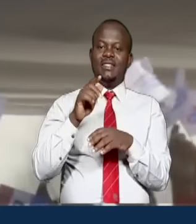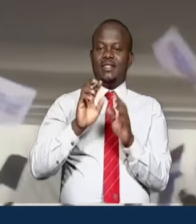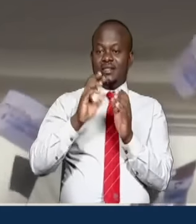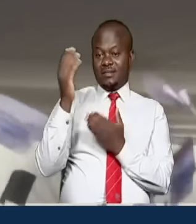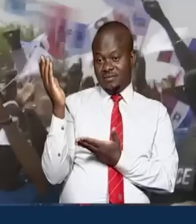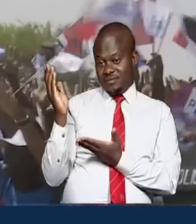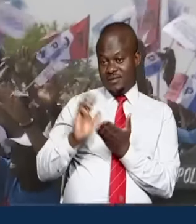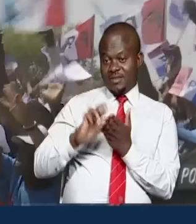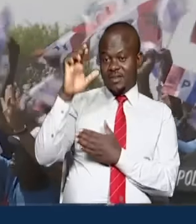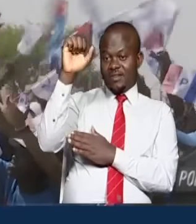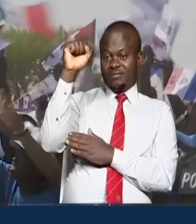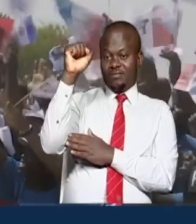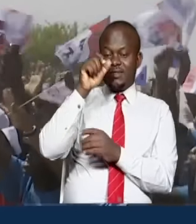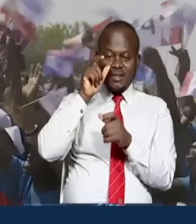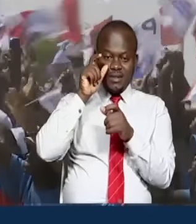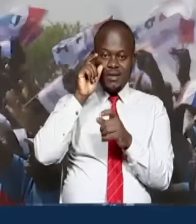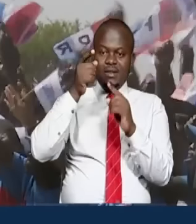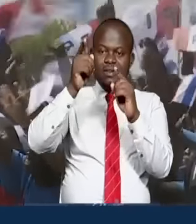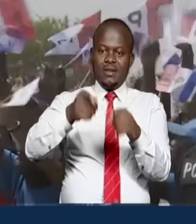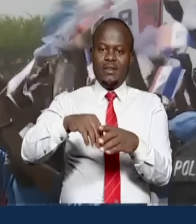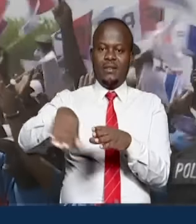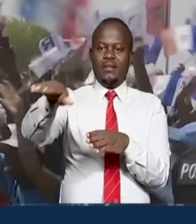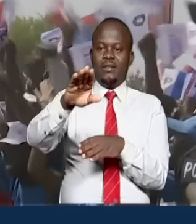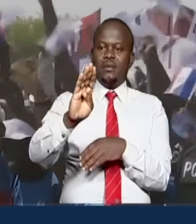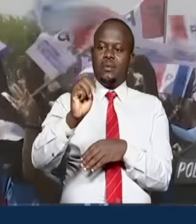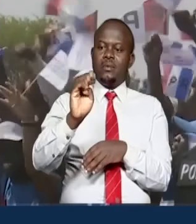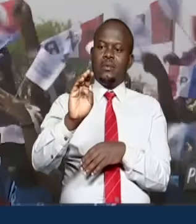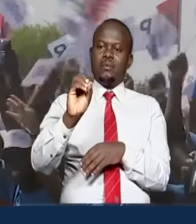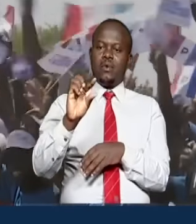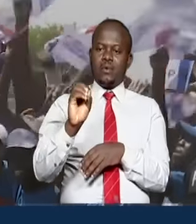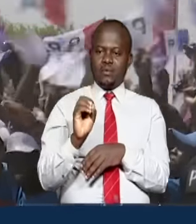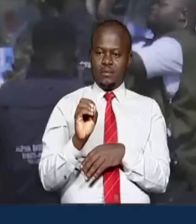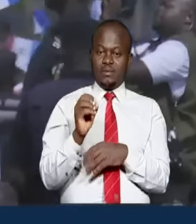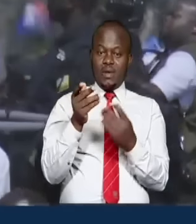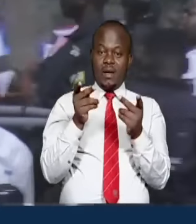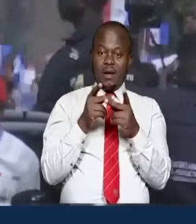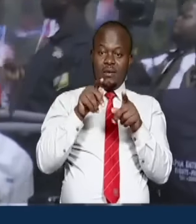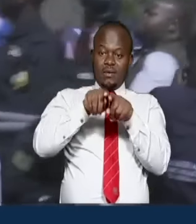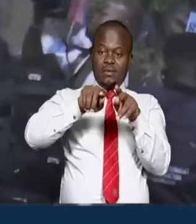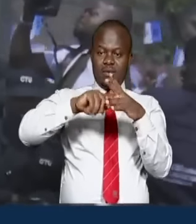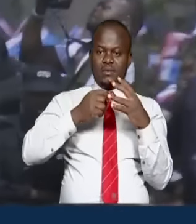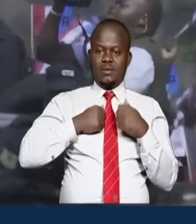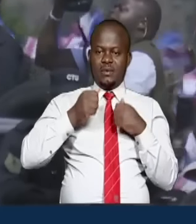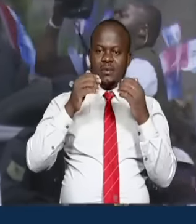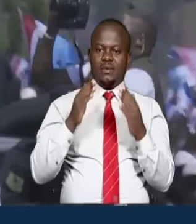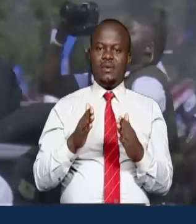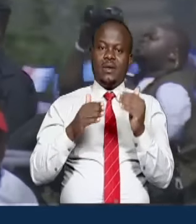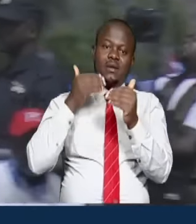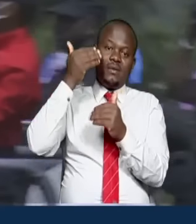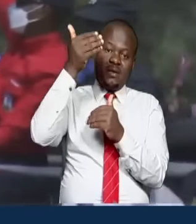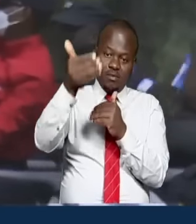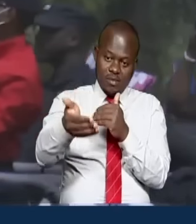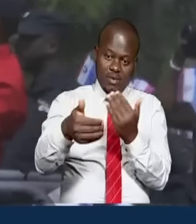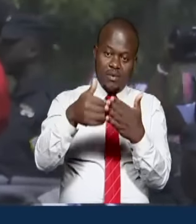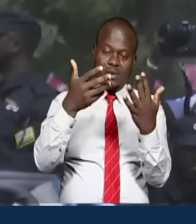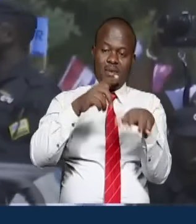Inkotanyi nyakubahwa Paul Kagame yagerageza kuri site ya Bumbogo mu karere ka Gasabo ahafatwa nk'inkomoko y'u Rwanda ni nyuma yuko yari amaze